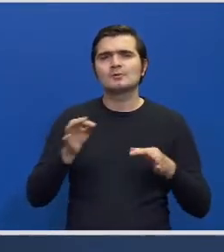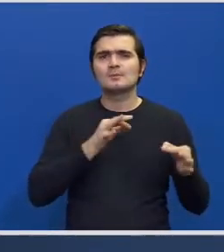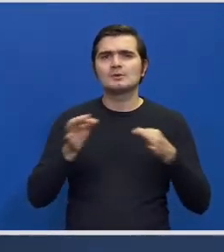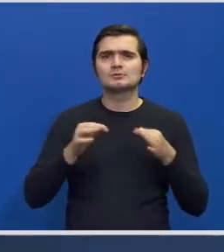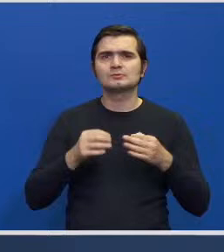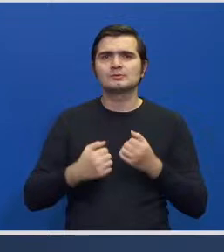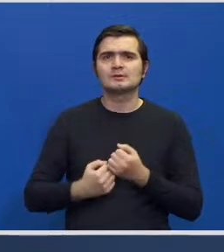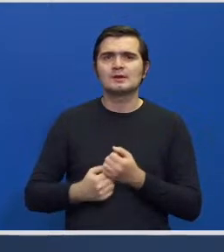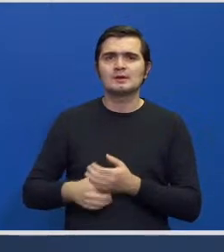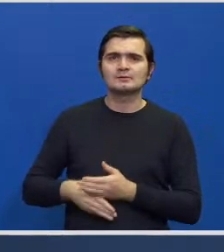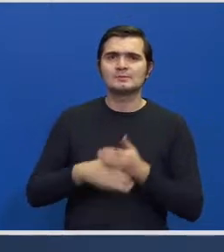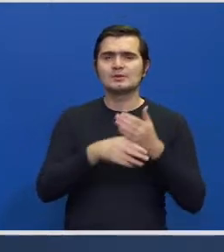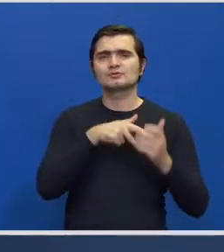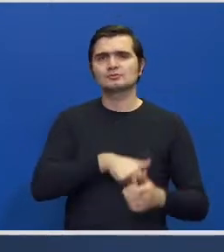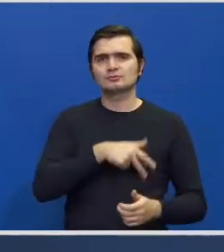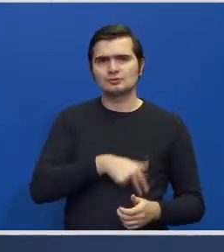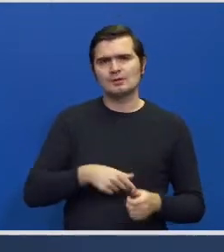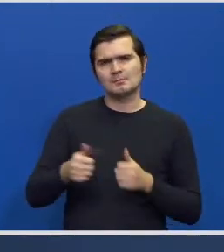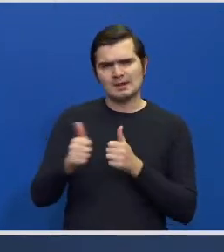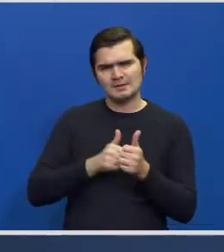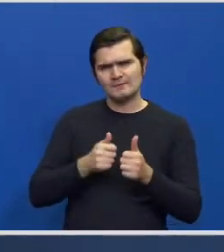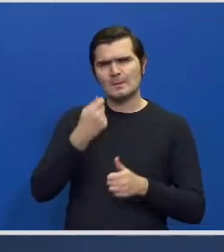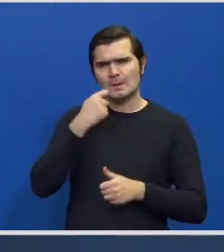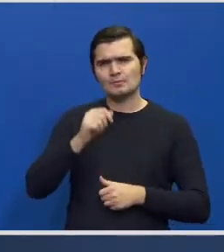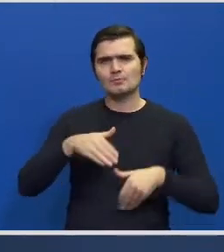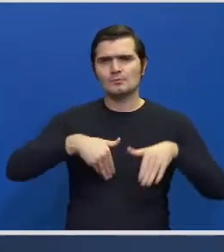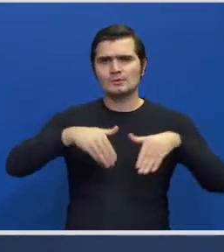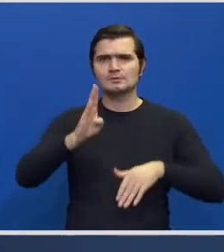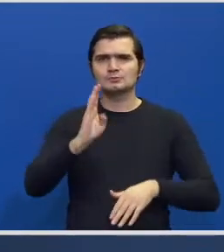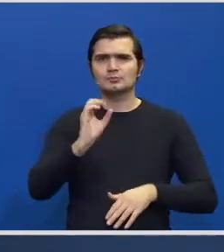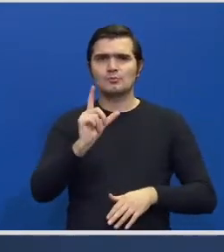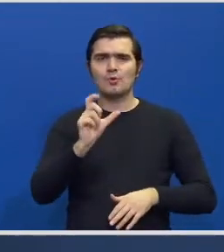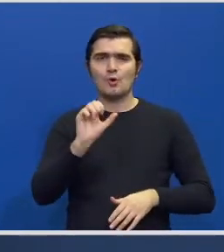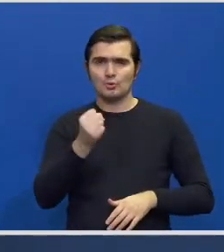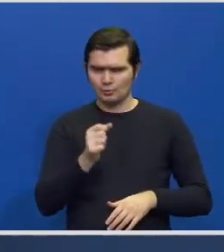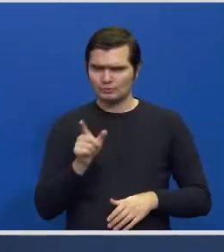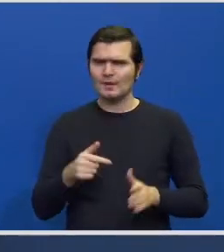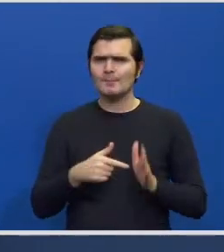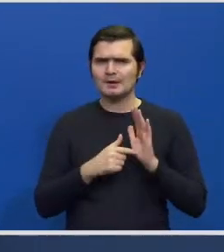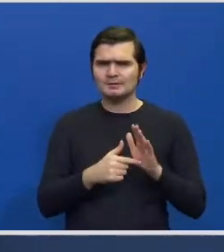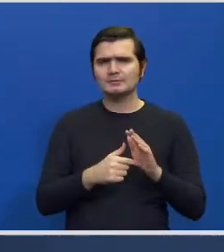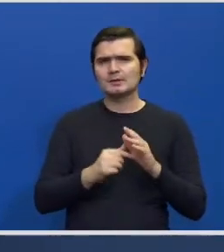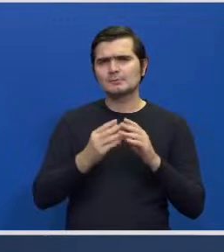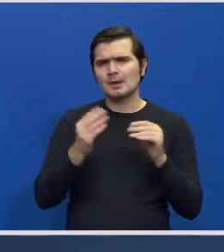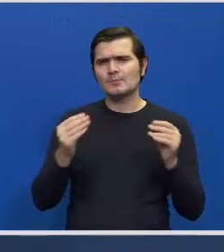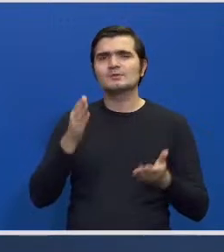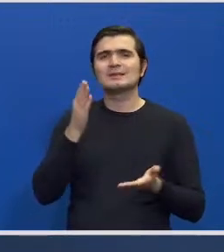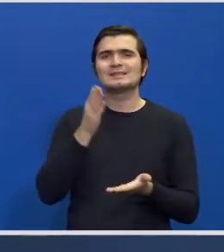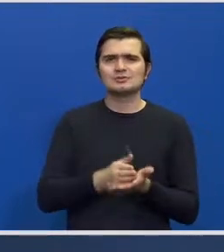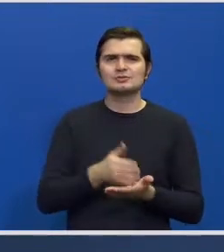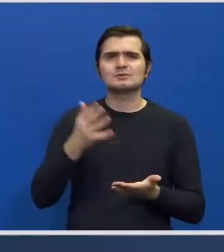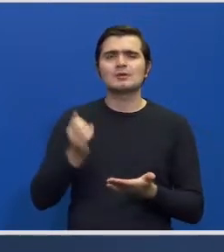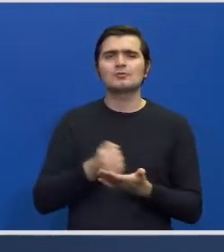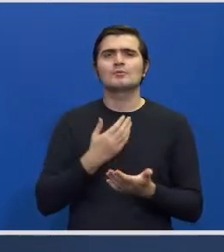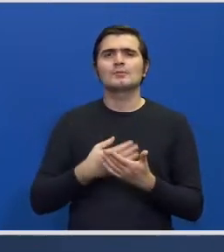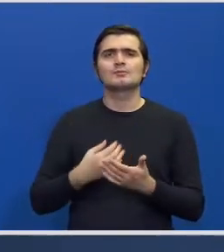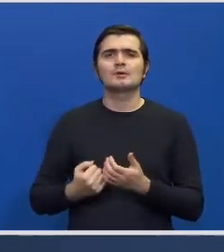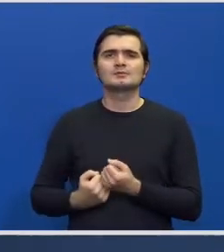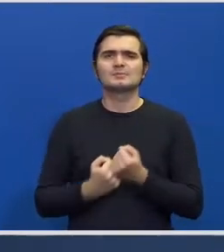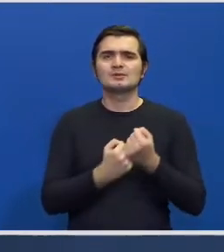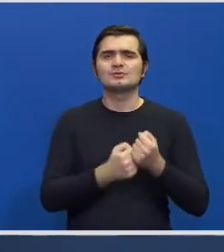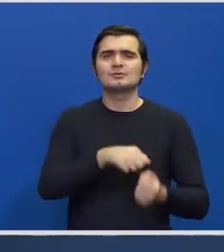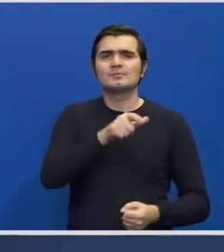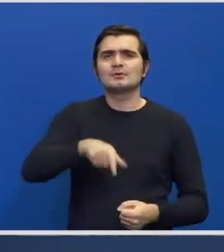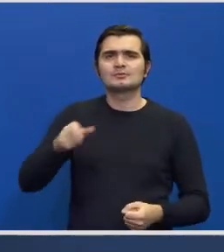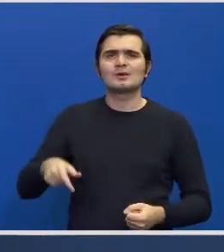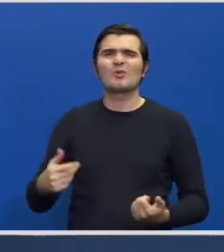o serie de măsuri de sprijin social, a fost mai devreme domnul ministru Boloș care v-a prezentat o serie din deciziile pe